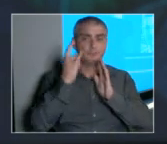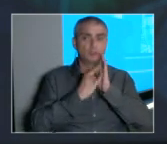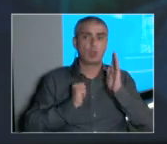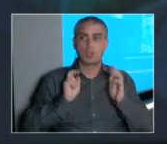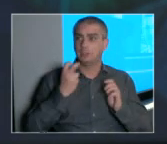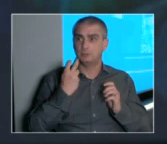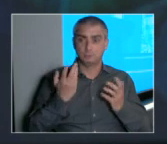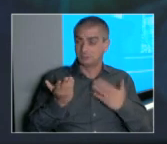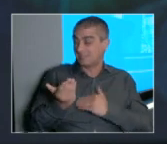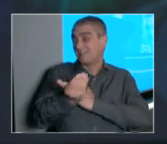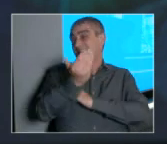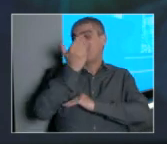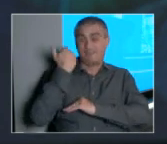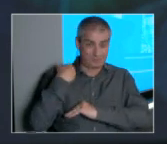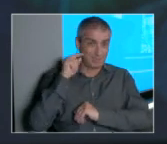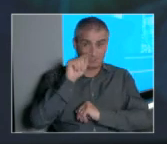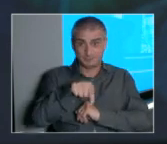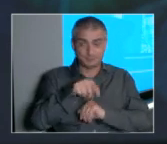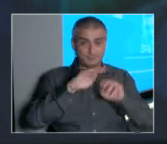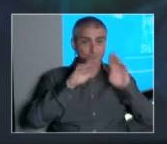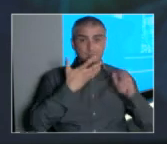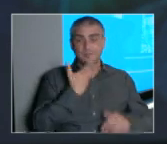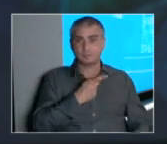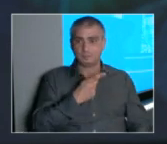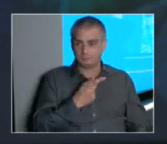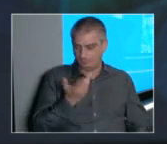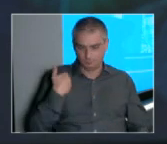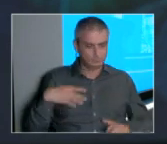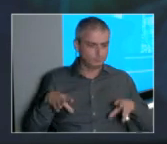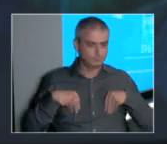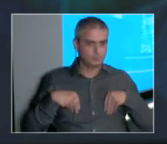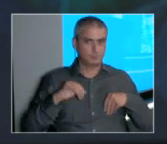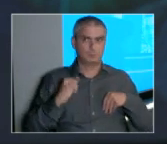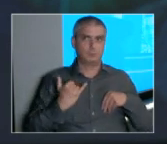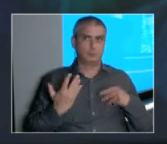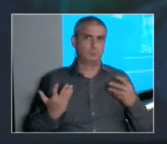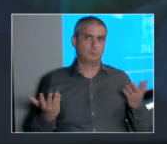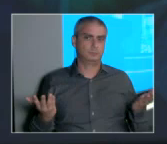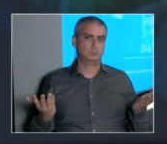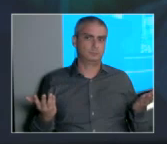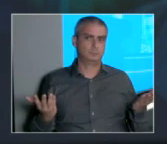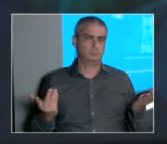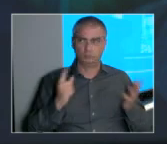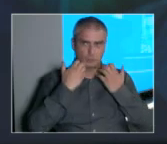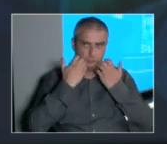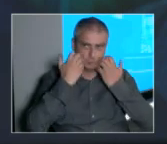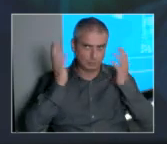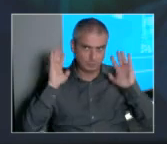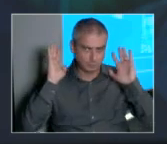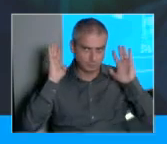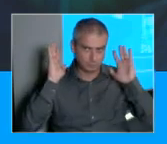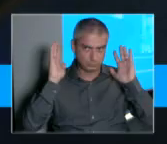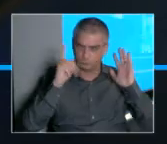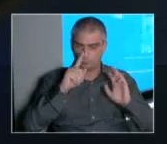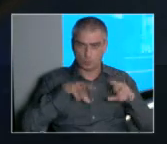הגיוס, לפני ששלחנו למועצת גדולה התורה, היה לנו הסכמה ממנו. אז שלא יספר סיפורים שלא ידע,